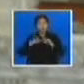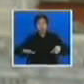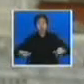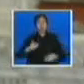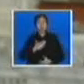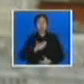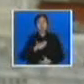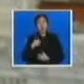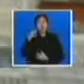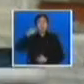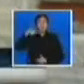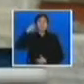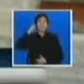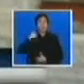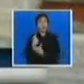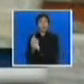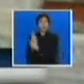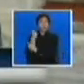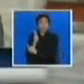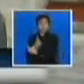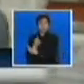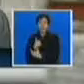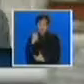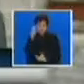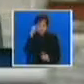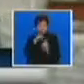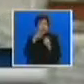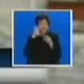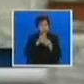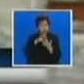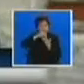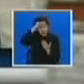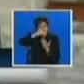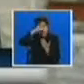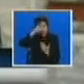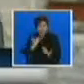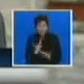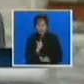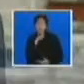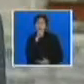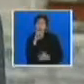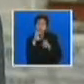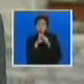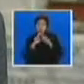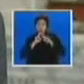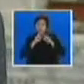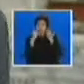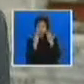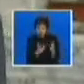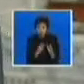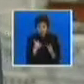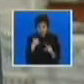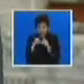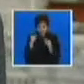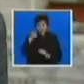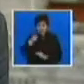านะเป็นตัวแทนคุณแม่คนหนึ่งนะคะคงอยากจะทราบเรื่องของการศึกษาซึ่งเมื่อสักครู่ก็ทราบว่าท่านได้พูดคุยไปแล้วบางส่วนแต่ว่าในความเป็นจริง